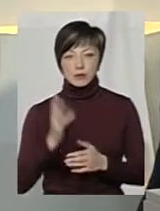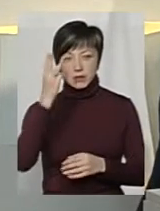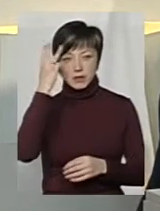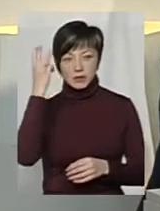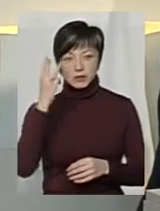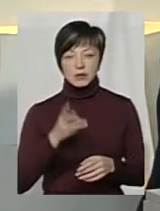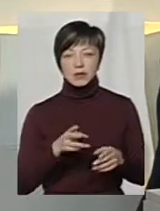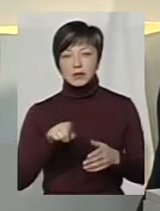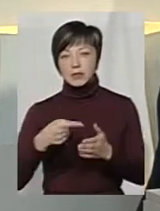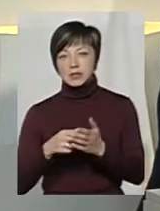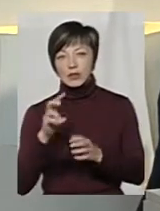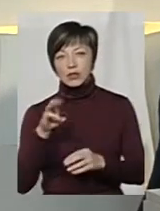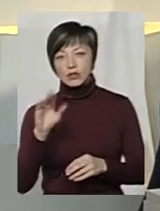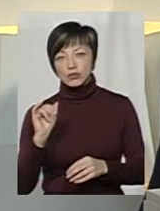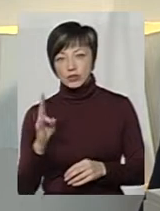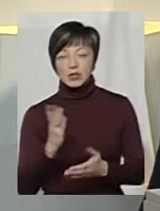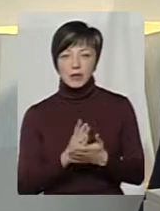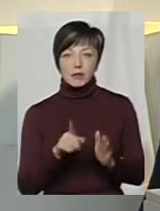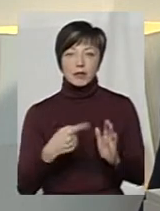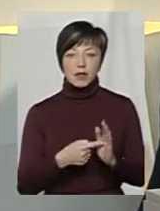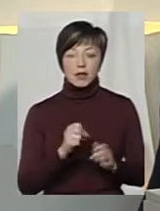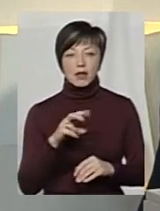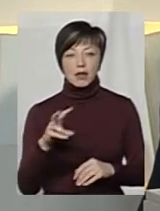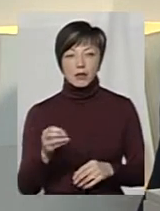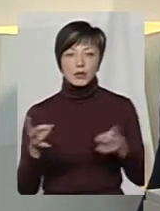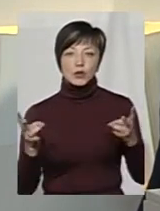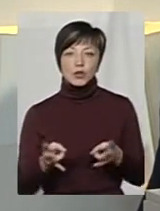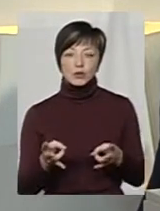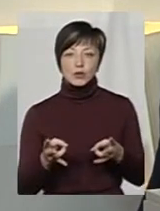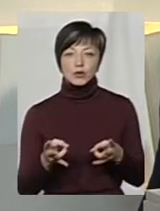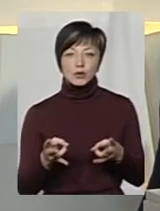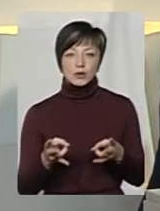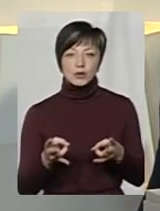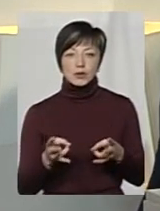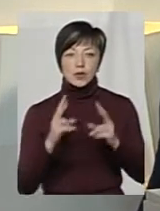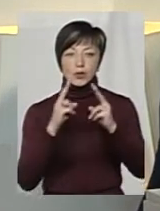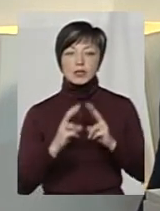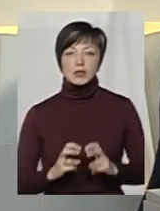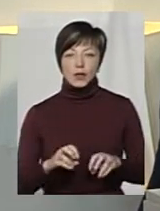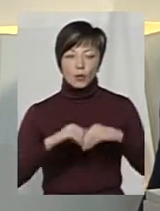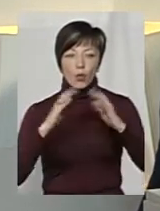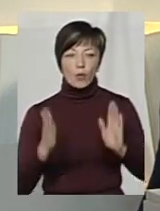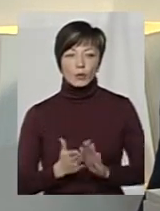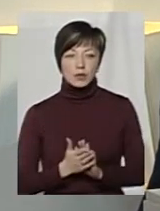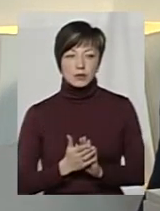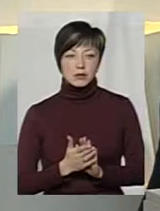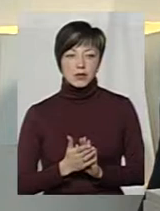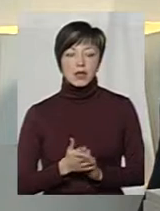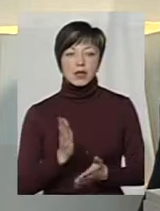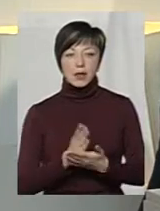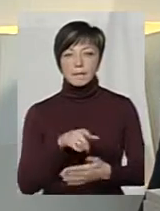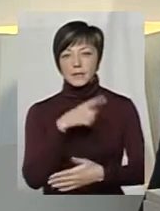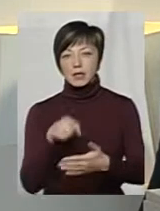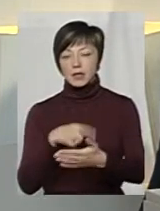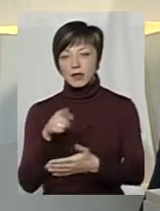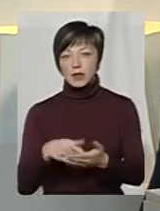Хмельницького в Нетішині, чи там повинно бути. Ну, є питання, ну, але це потрібно розглядати в комплексі, і тому що є питання